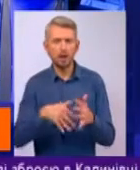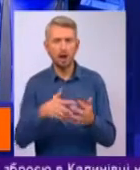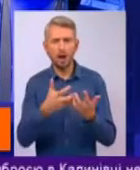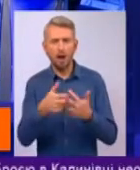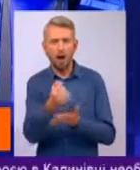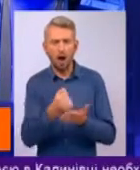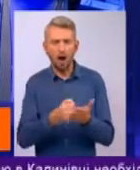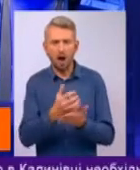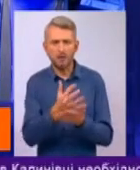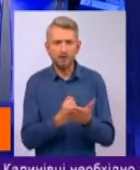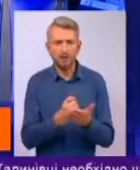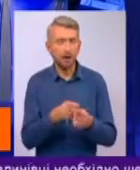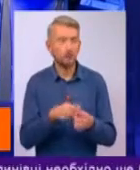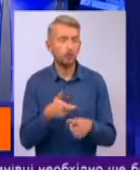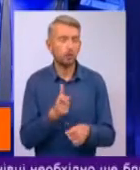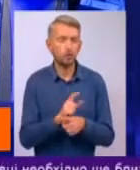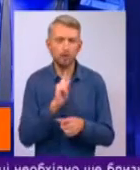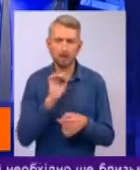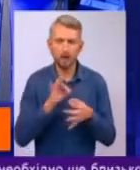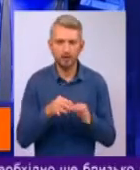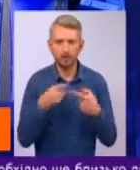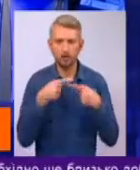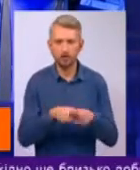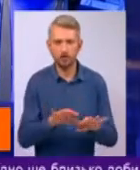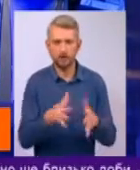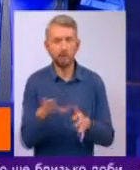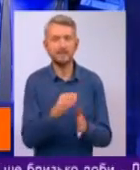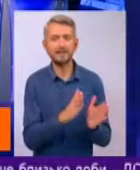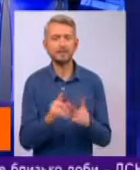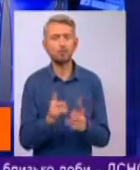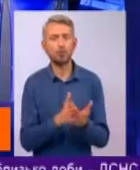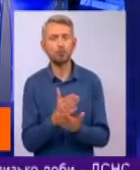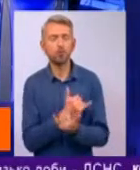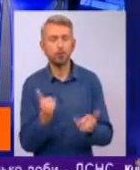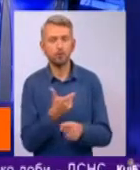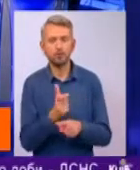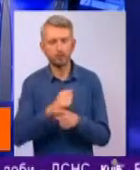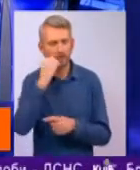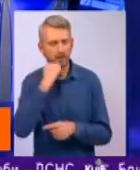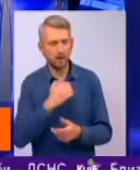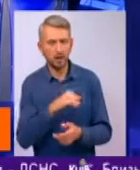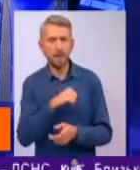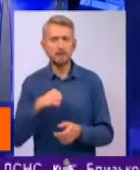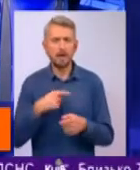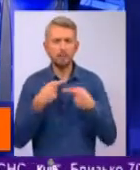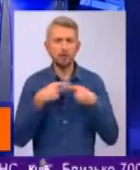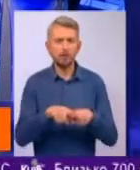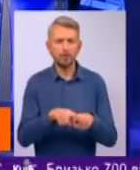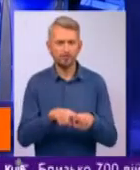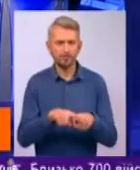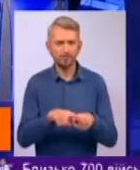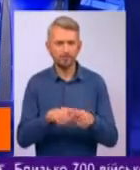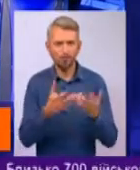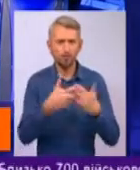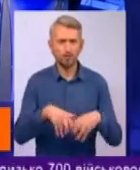технологічне явище. І всі системи, які обслуговують, вони достатньо застаріли. Сам технологічний парк, який працює